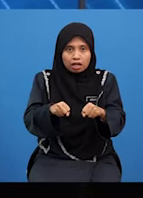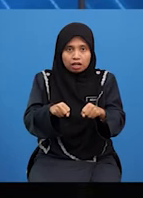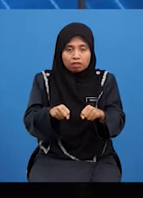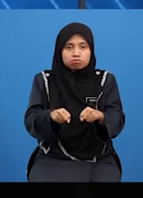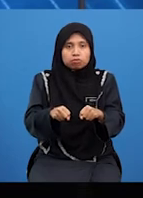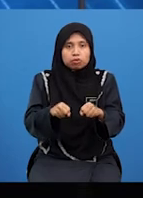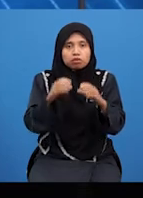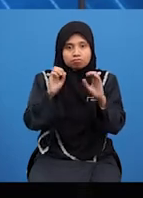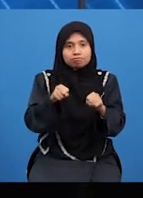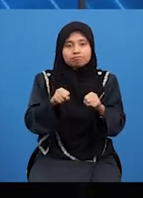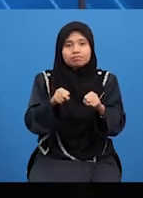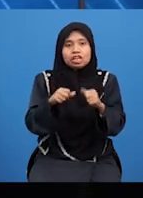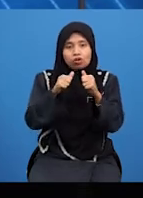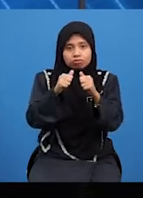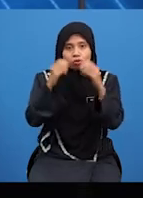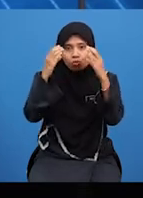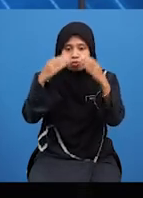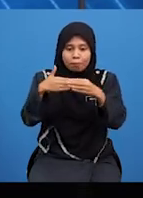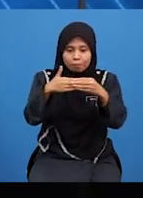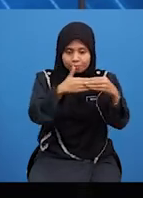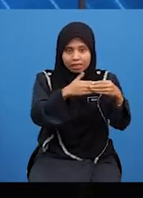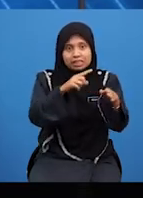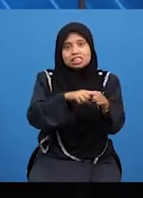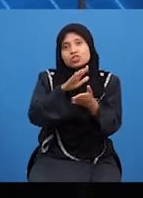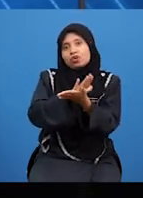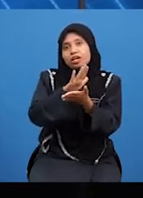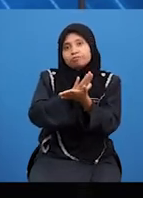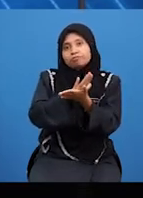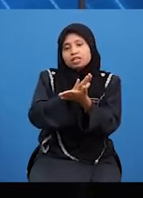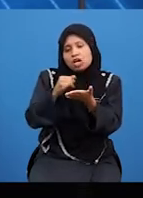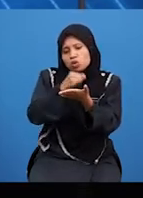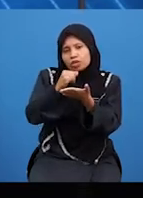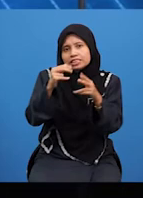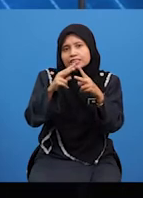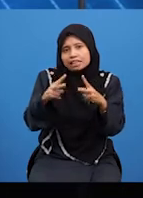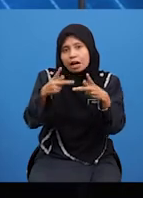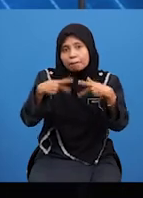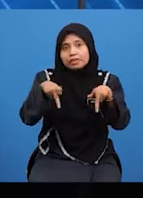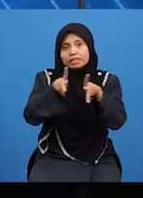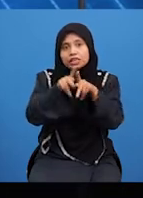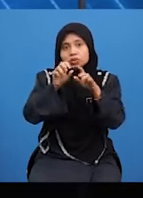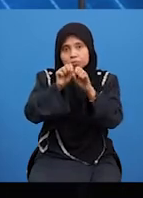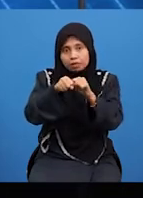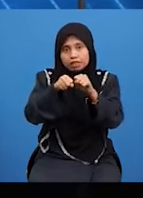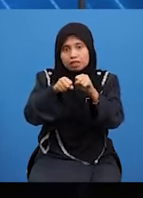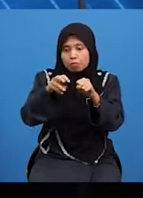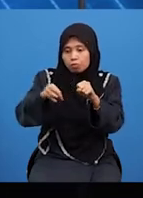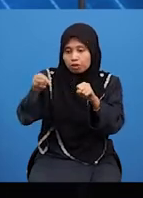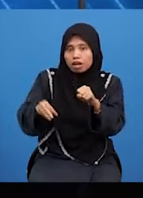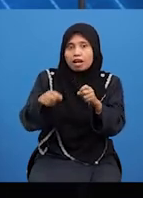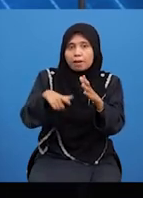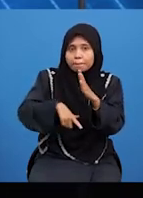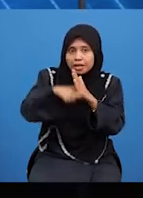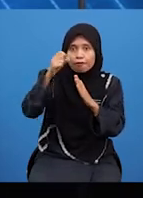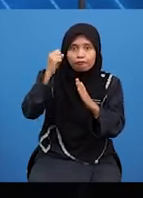sampai abaikan guru kat sekolah ya. Dan pemahaman tentang lukisan sangat penting supaya pelajar semua lebih memahami